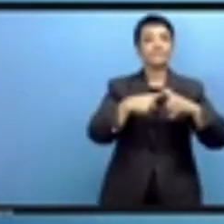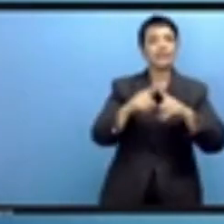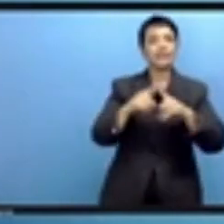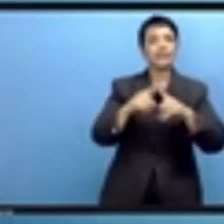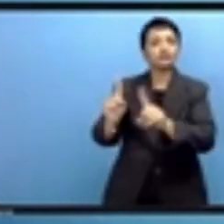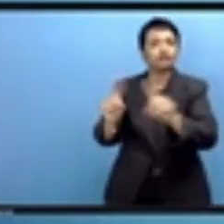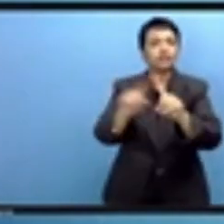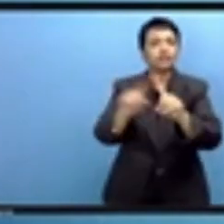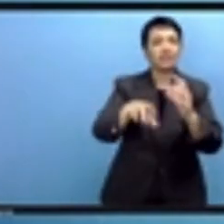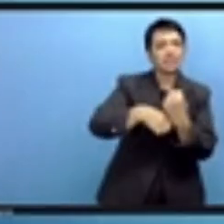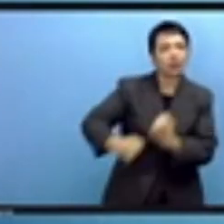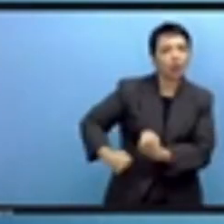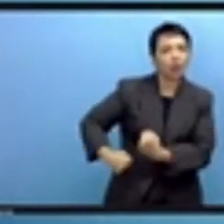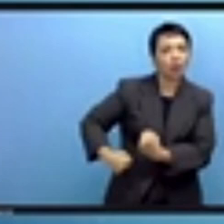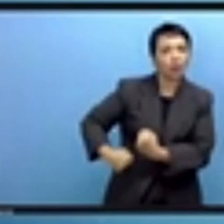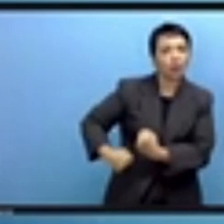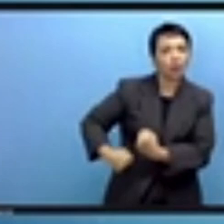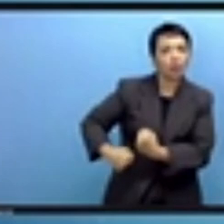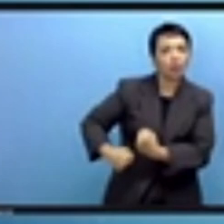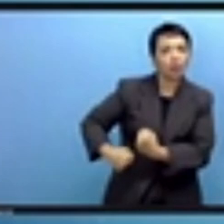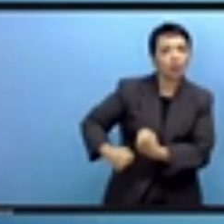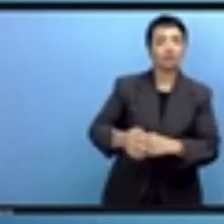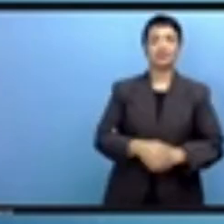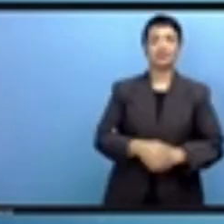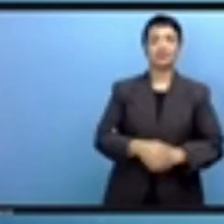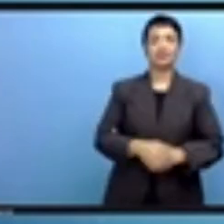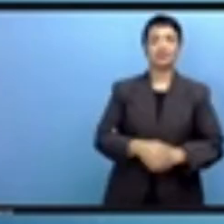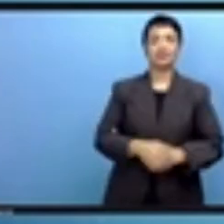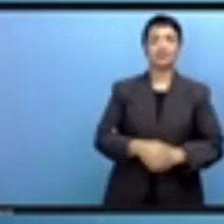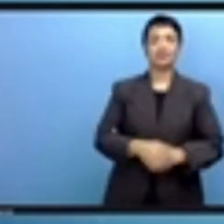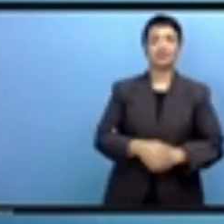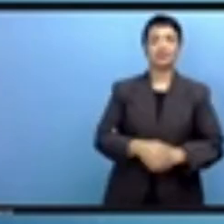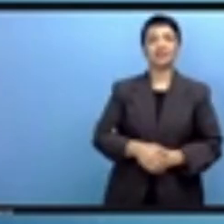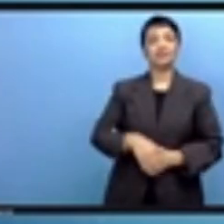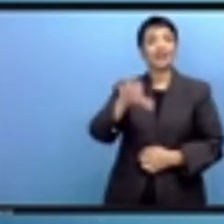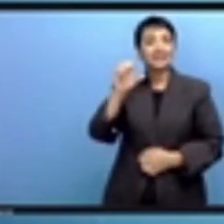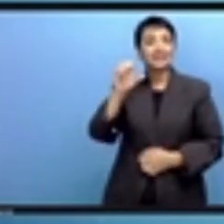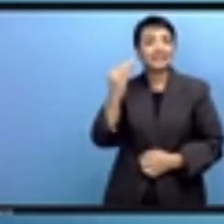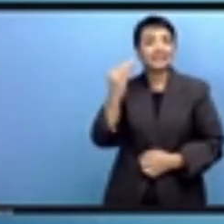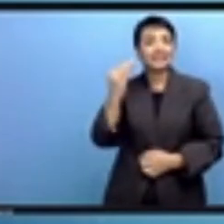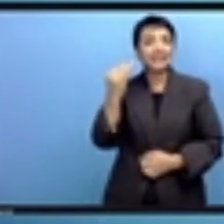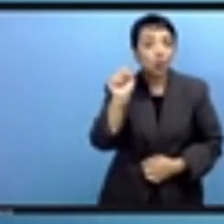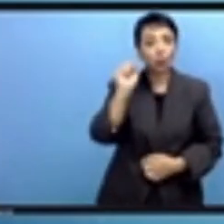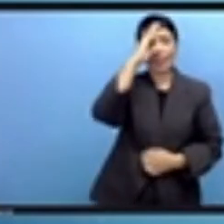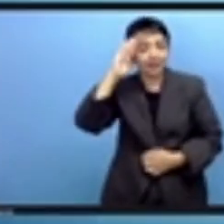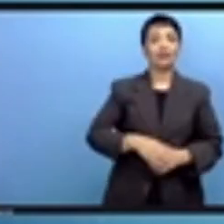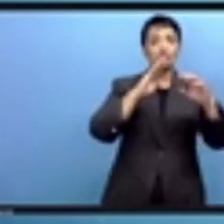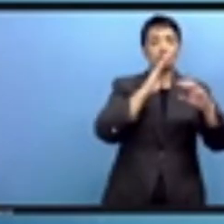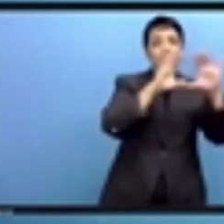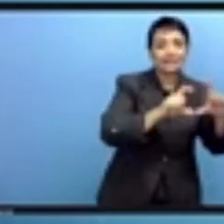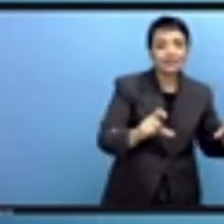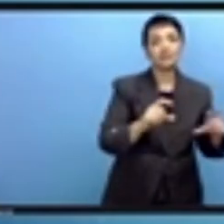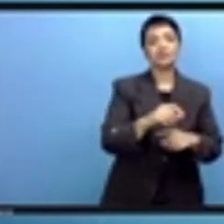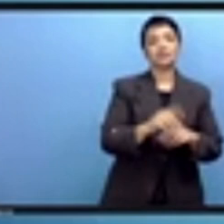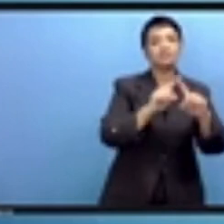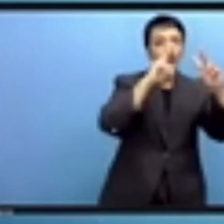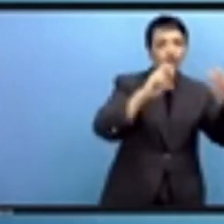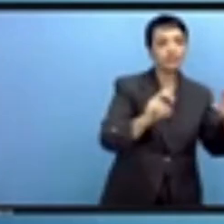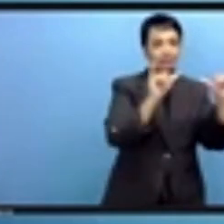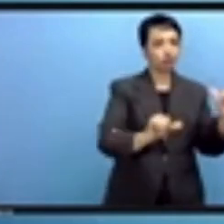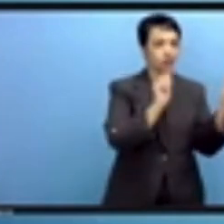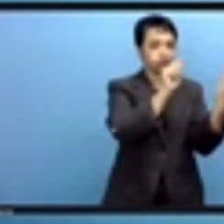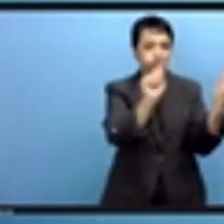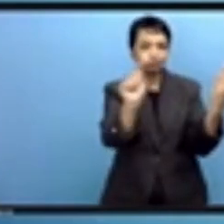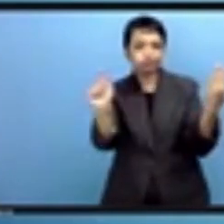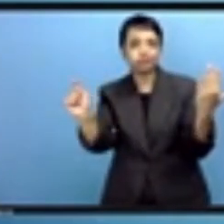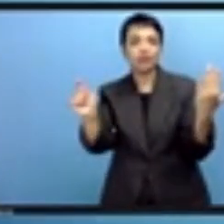成员进行工作合作，那么和这个所有的这个利益相关方，包括公民社会、学术组织，还有私营